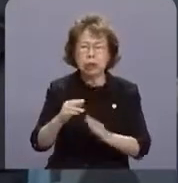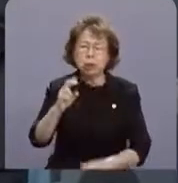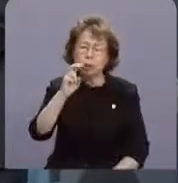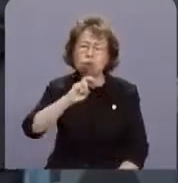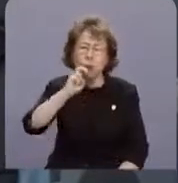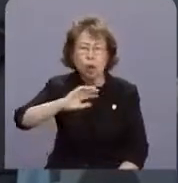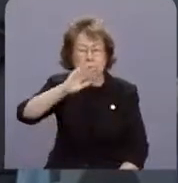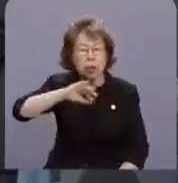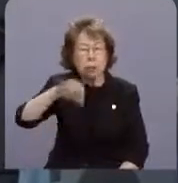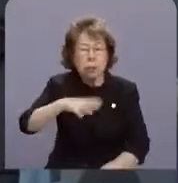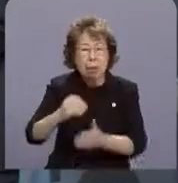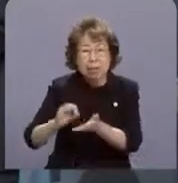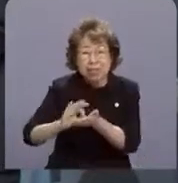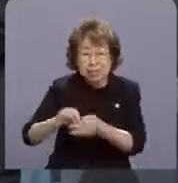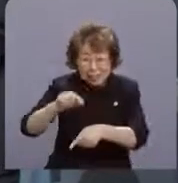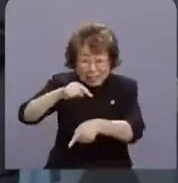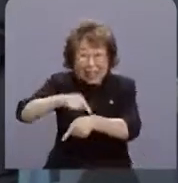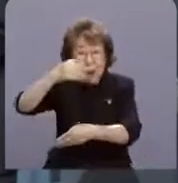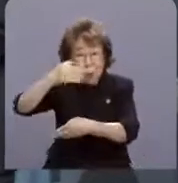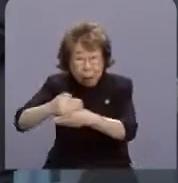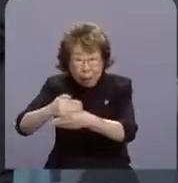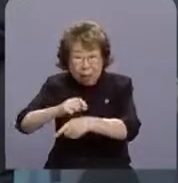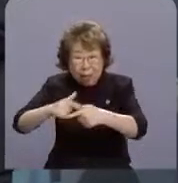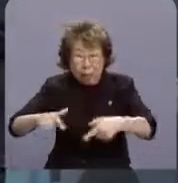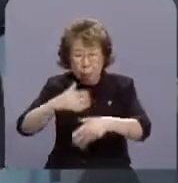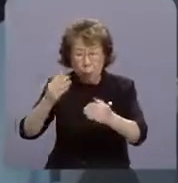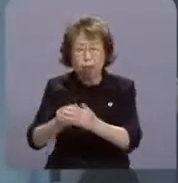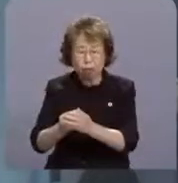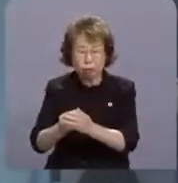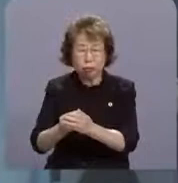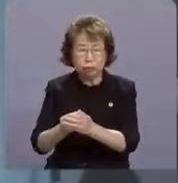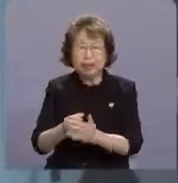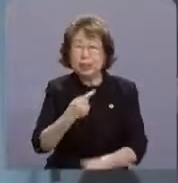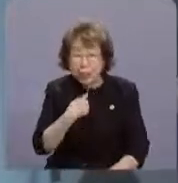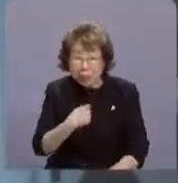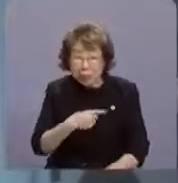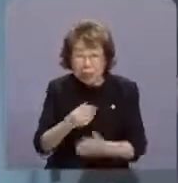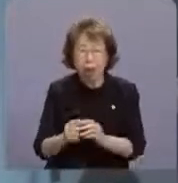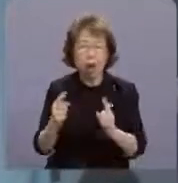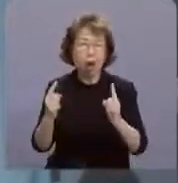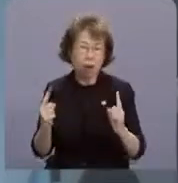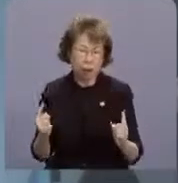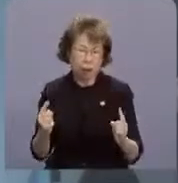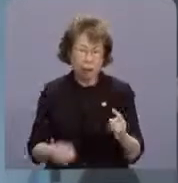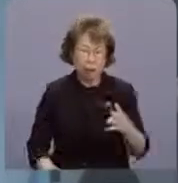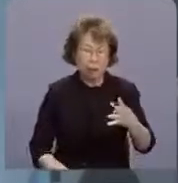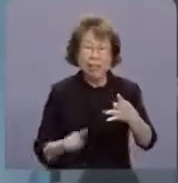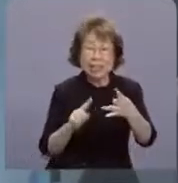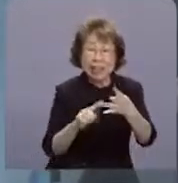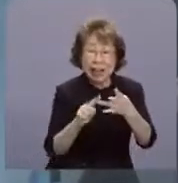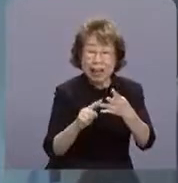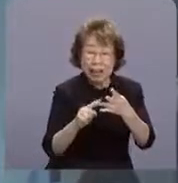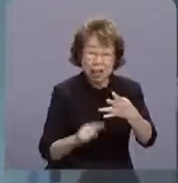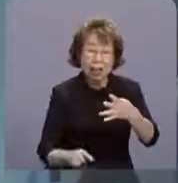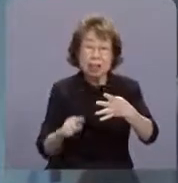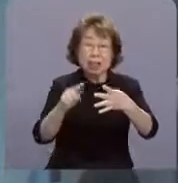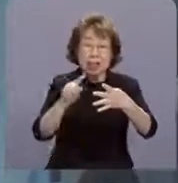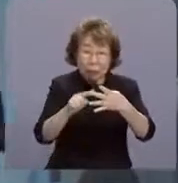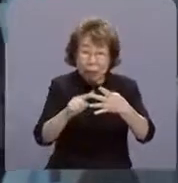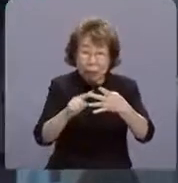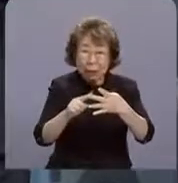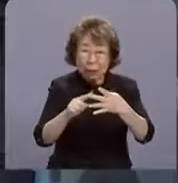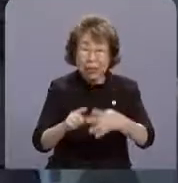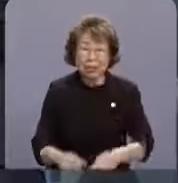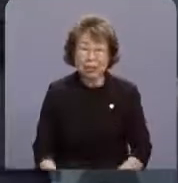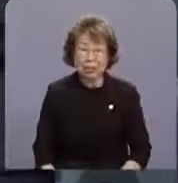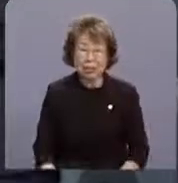등의 영업시간을 제안하거나 전면 금지한 이 거리도 기 2단계와 3단계 에 들어갔는데요